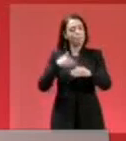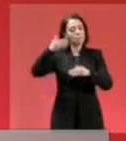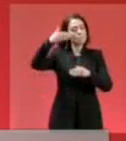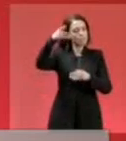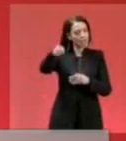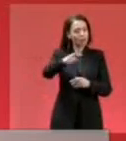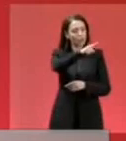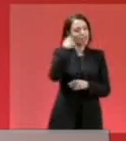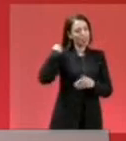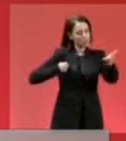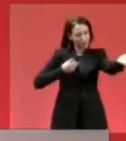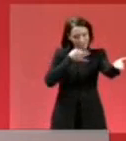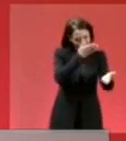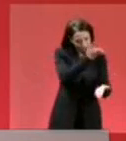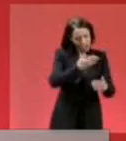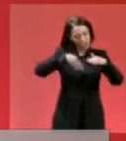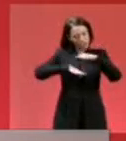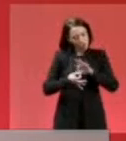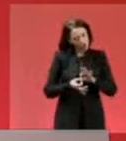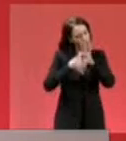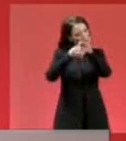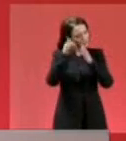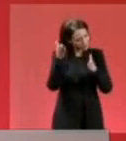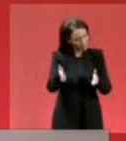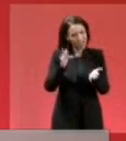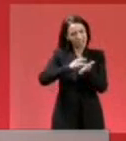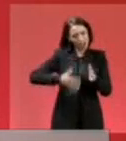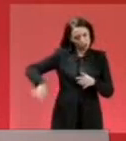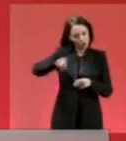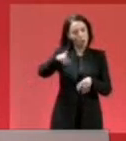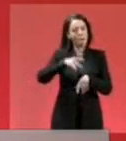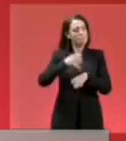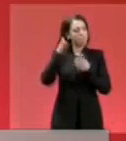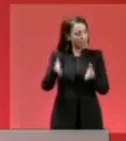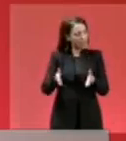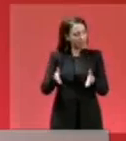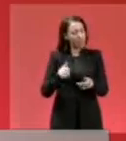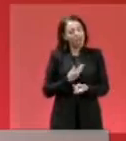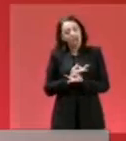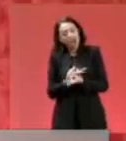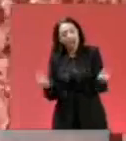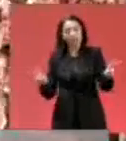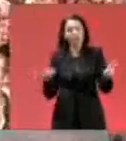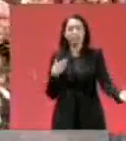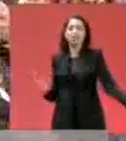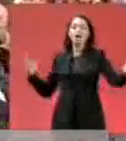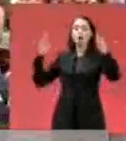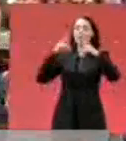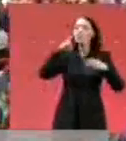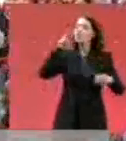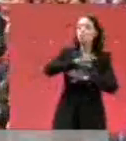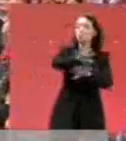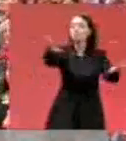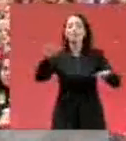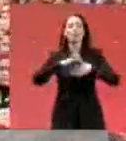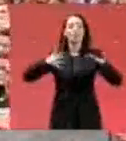Μελλοντικέ δήμαρχε, θα συνεχιστεί η υπογειοποίηση και στο ιστορικό κέντρο της πόλης, απελευθερώνοντας την επαφή με το θαλάσσιο μέτωπο.